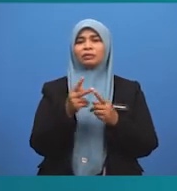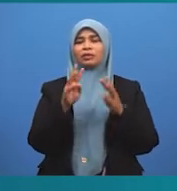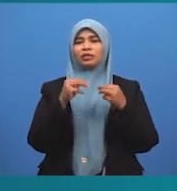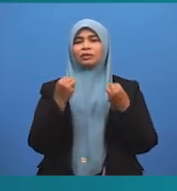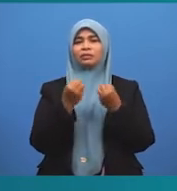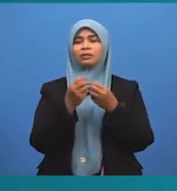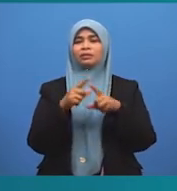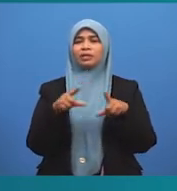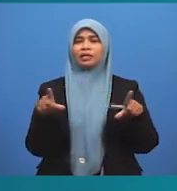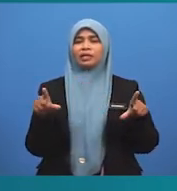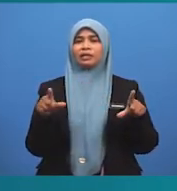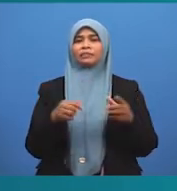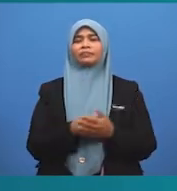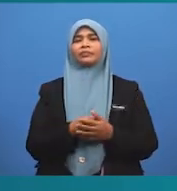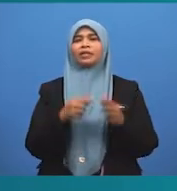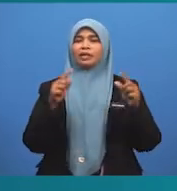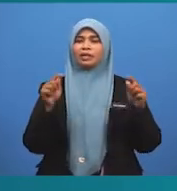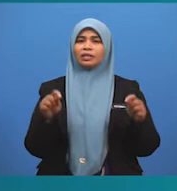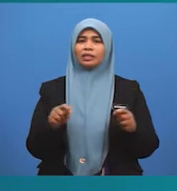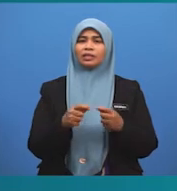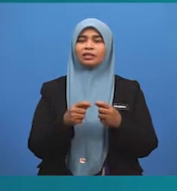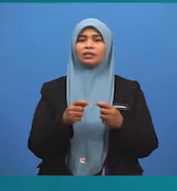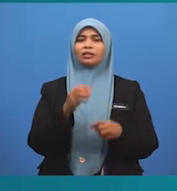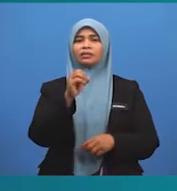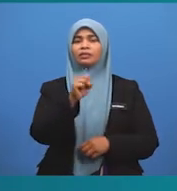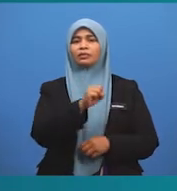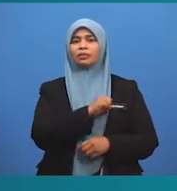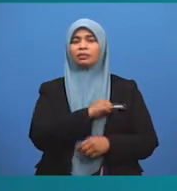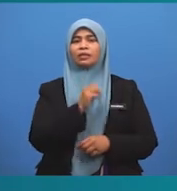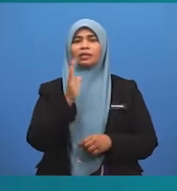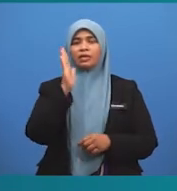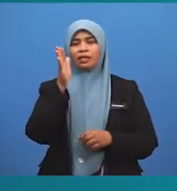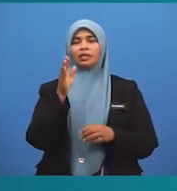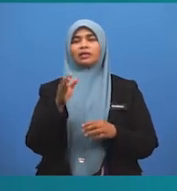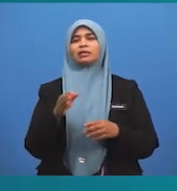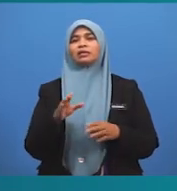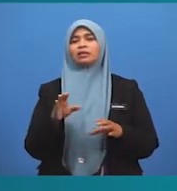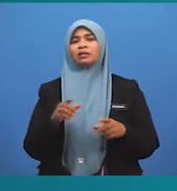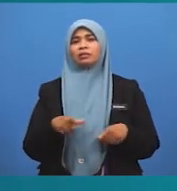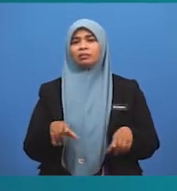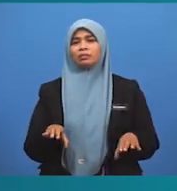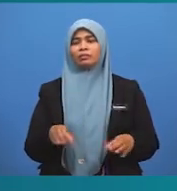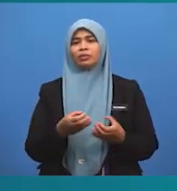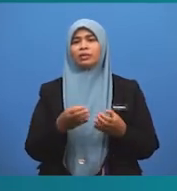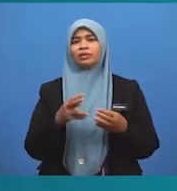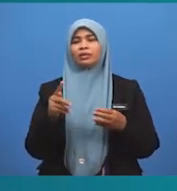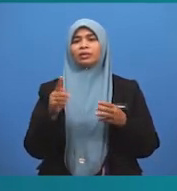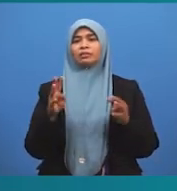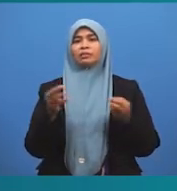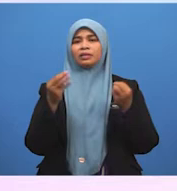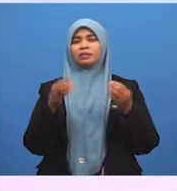lain. Tindakan sopan kamu akan melancarkan lagi perjalanan